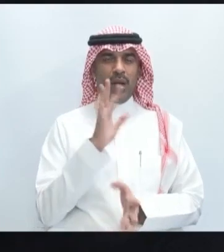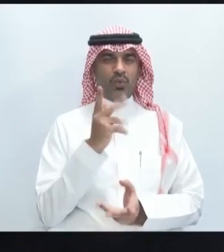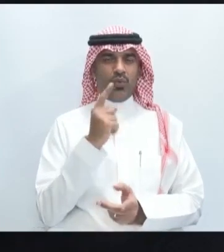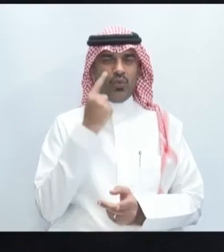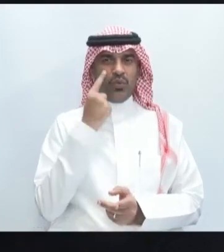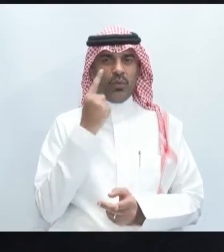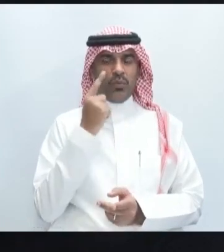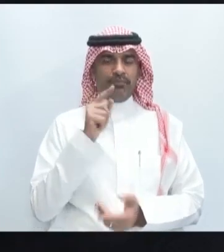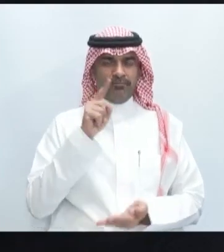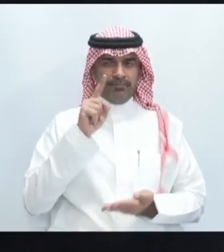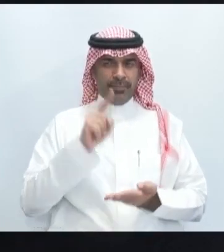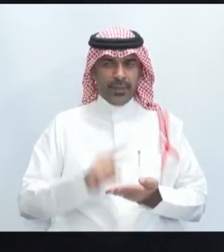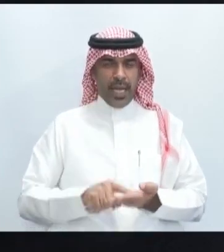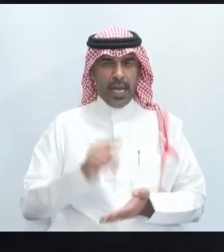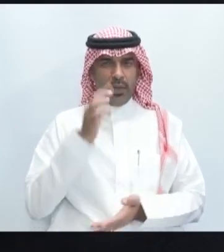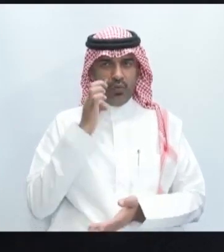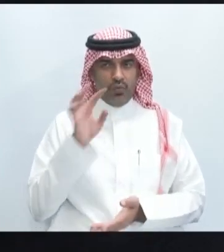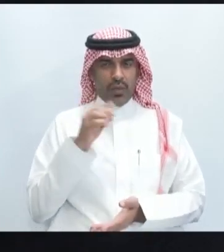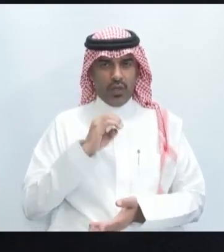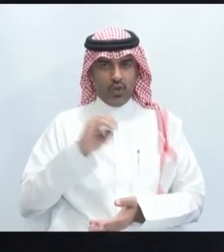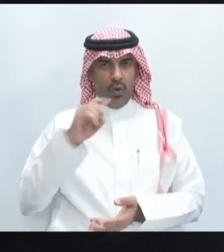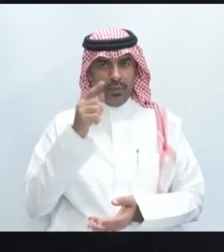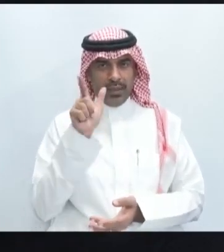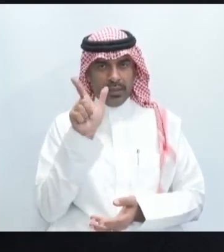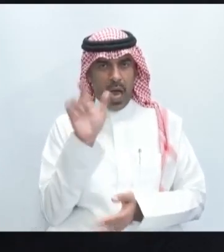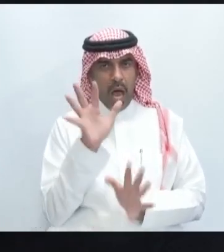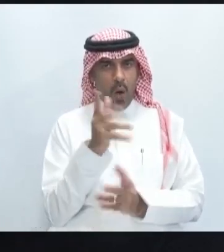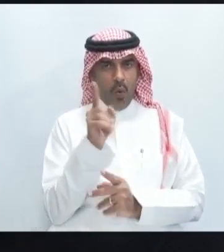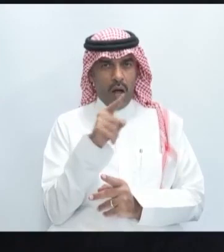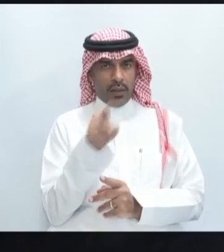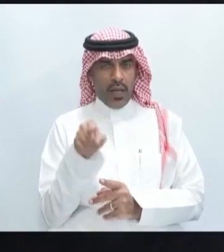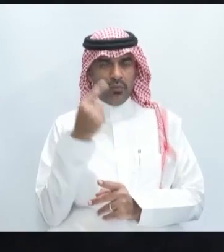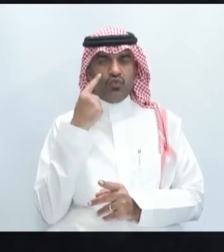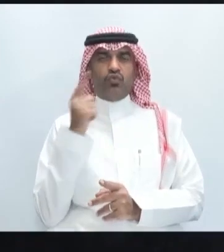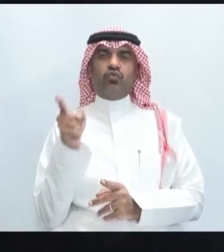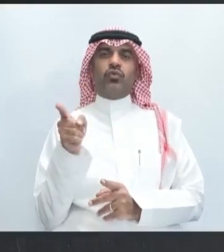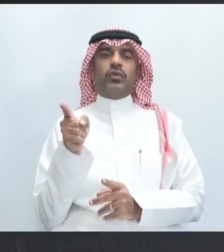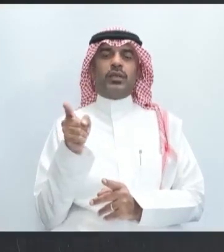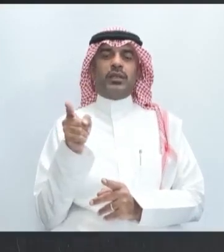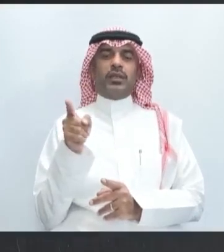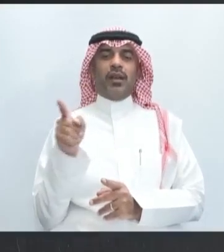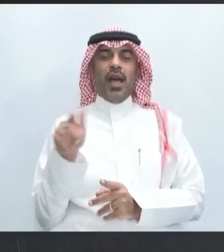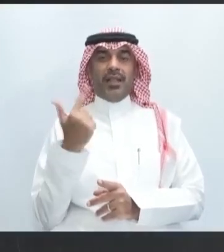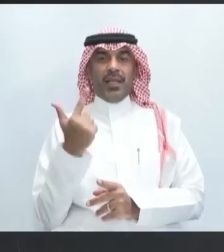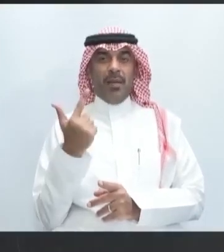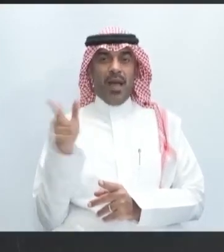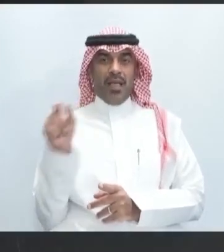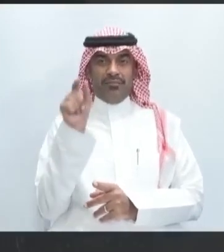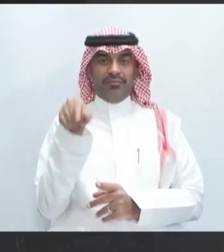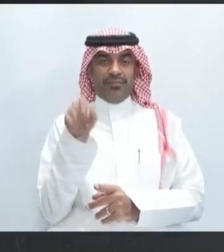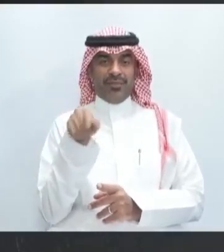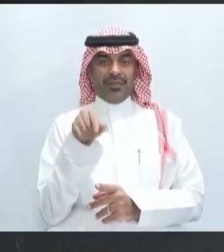ان اتحقق من اجابه ابنائي وبناتي صح ولا لا مبدعين الان لدي نا هنا سبعون